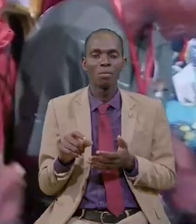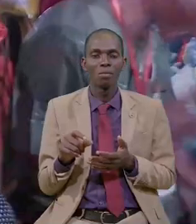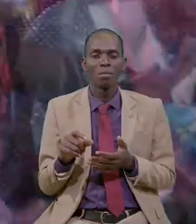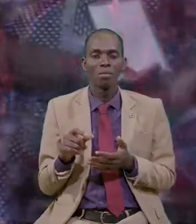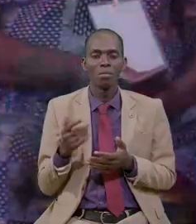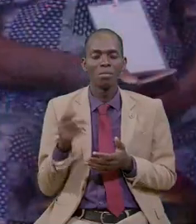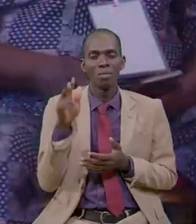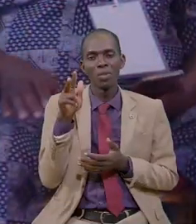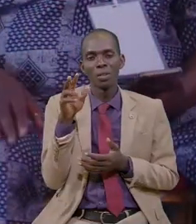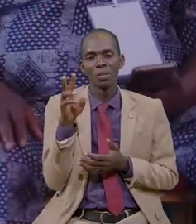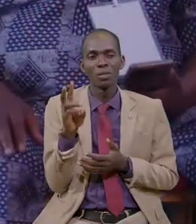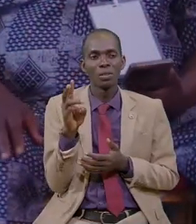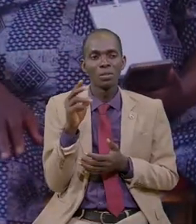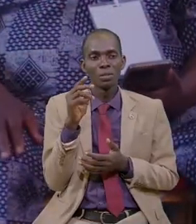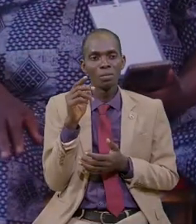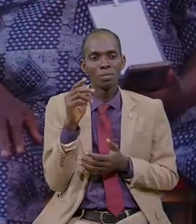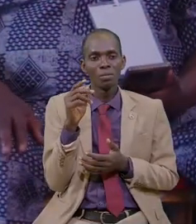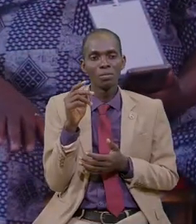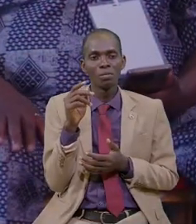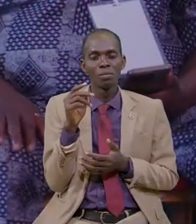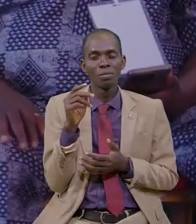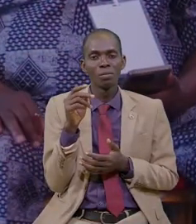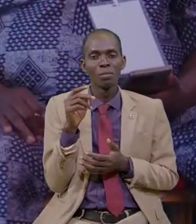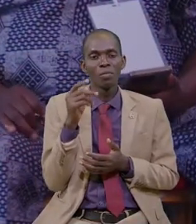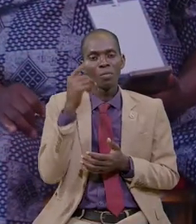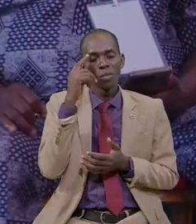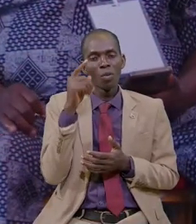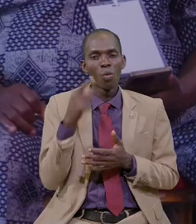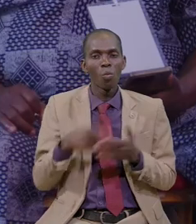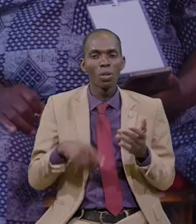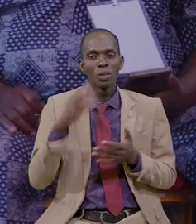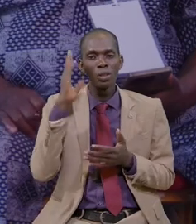verset 36. Et que sert-il à un homme